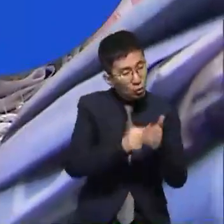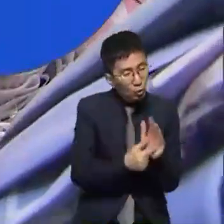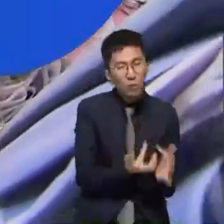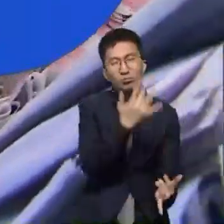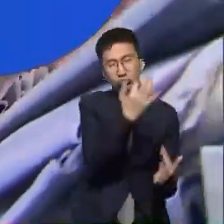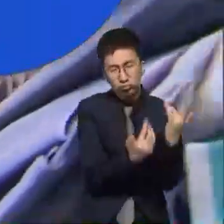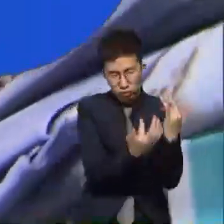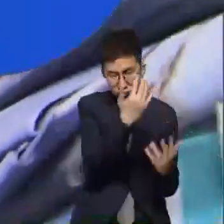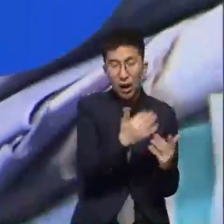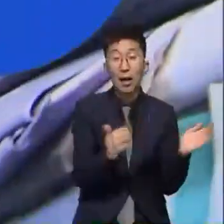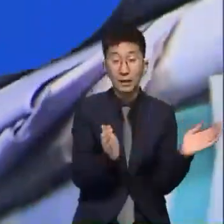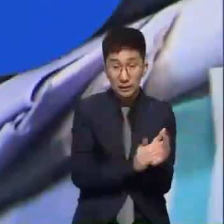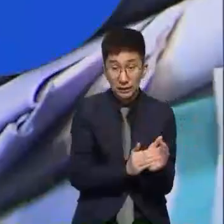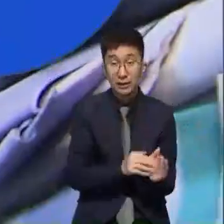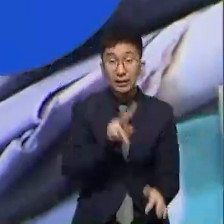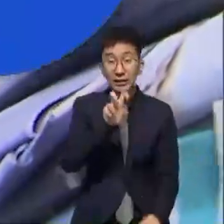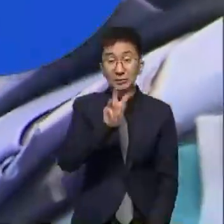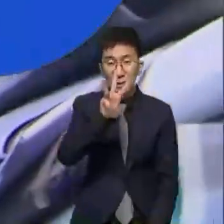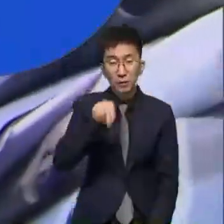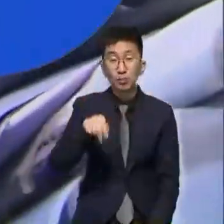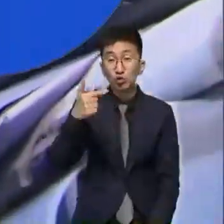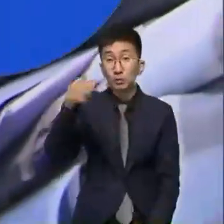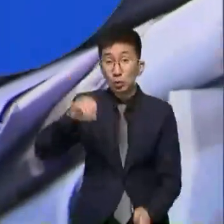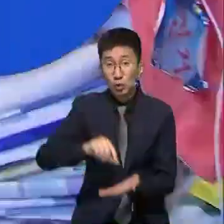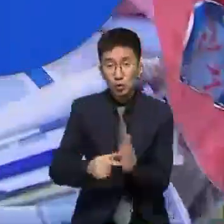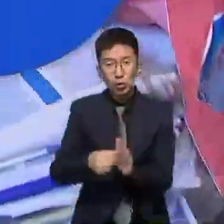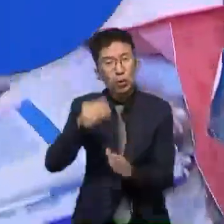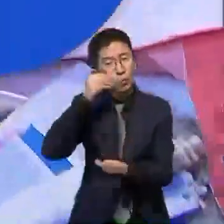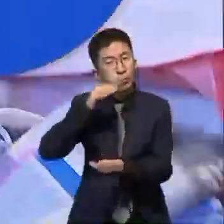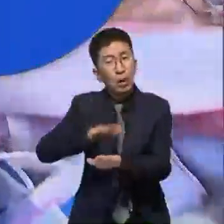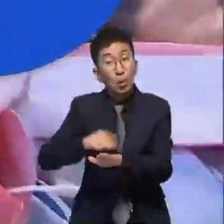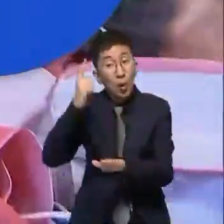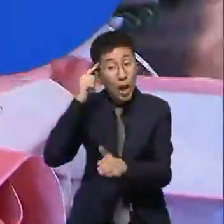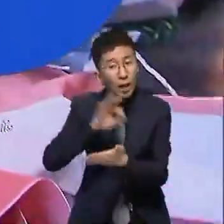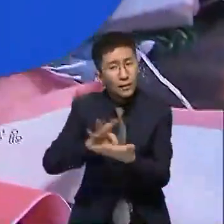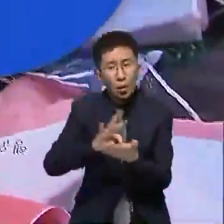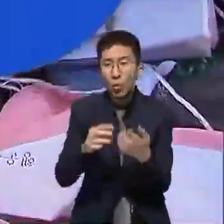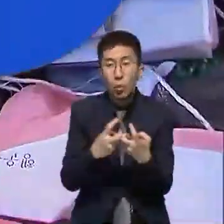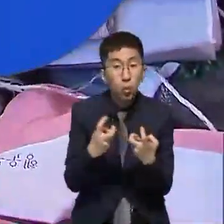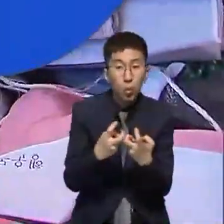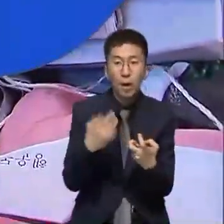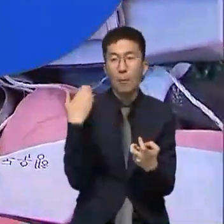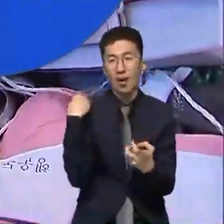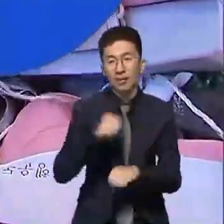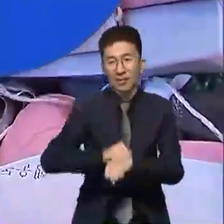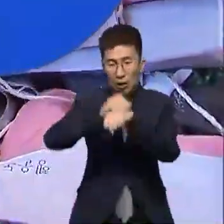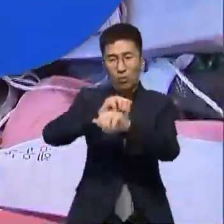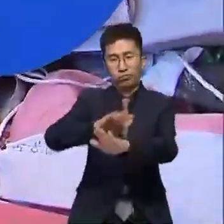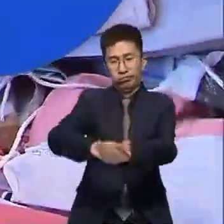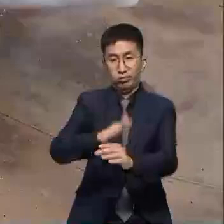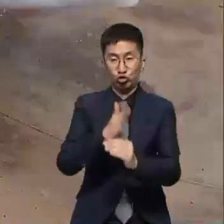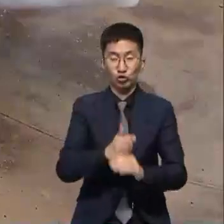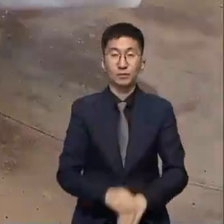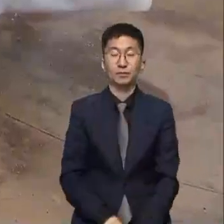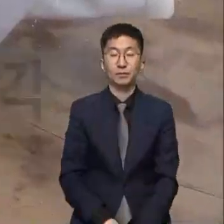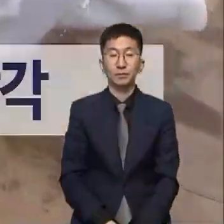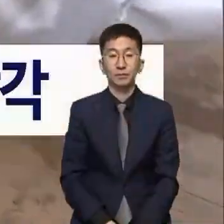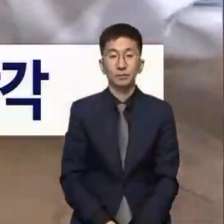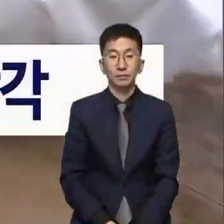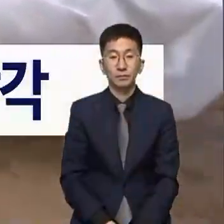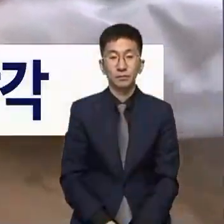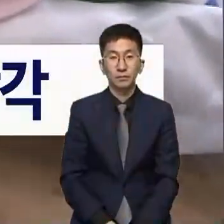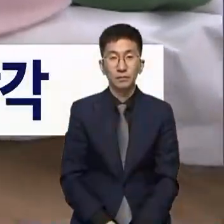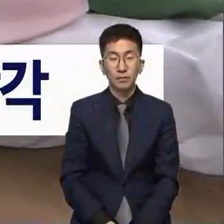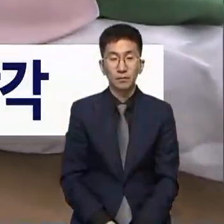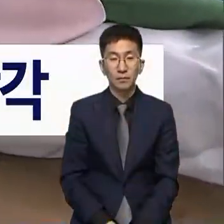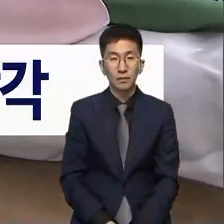소각됐고 23.6%는 어떤 용도로 쓸지 몰라 지자체 창고에 쌓아두고 있습니다. 지자체 의지에